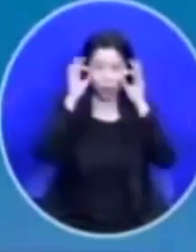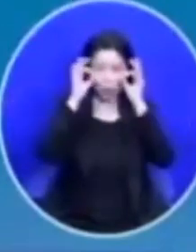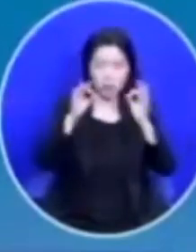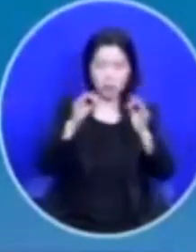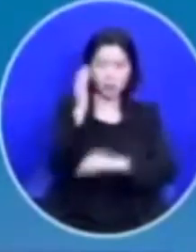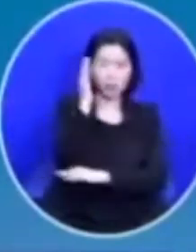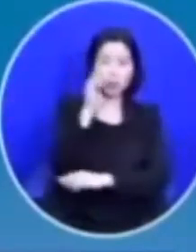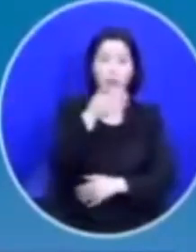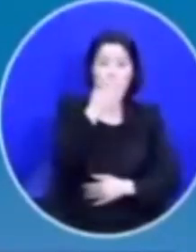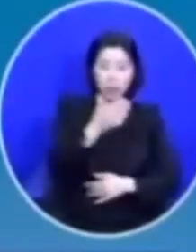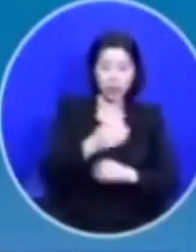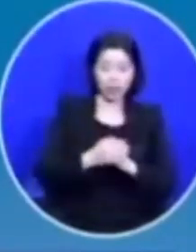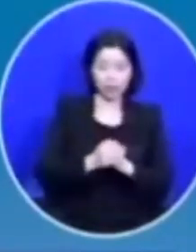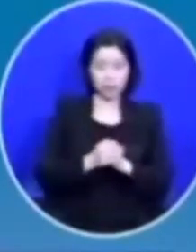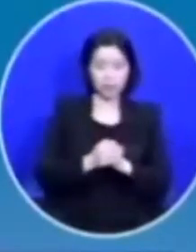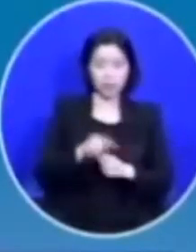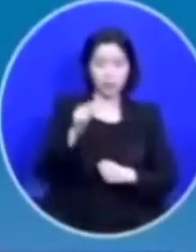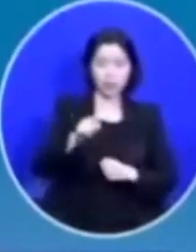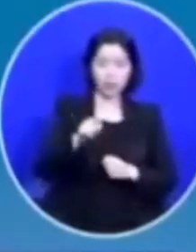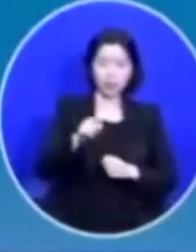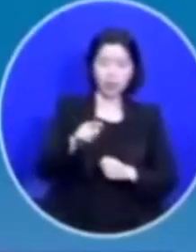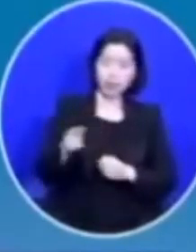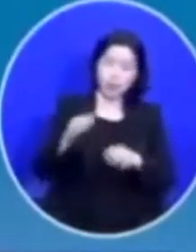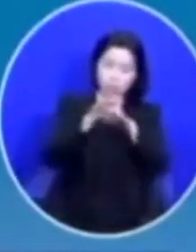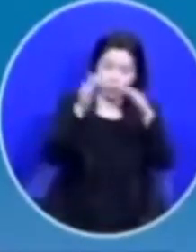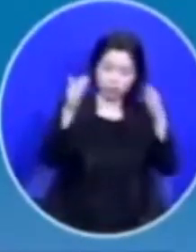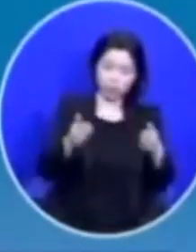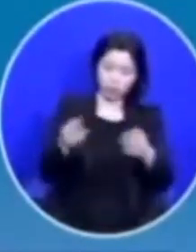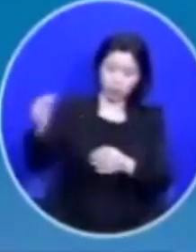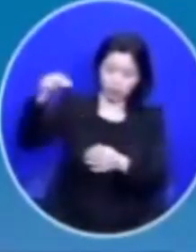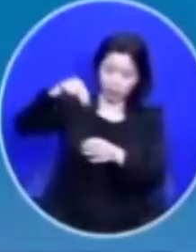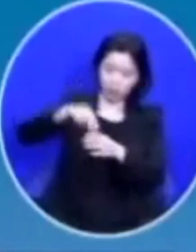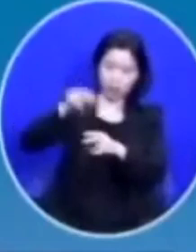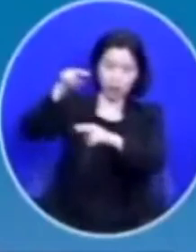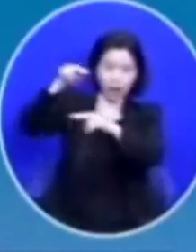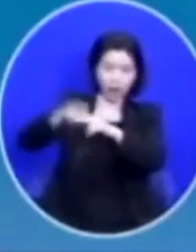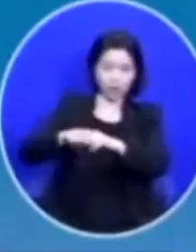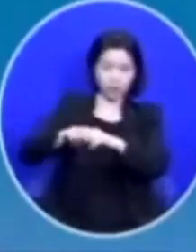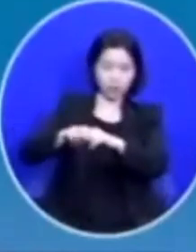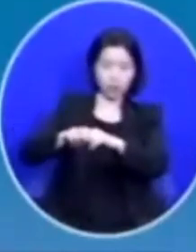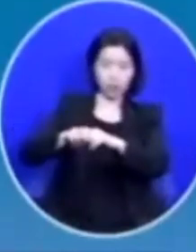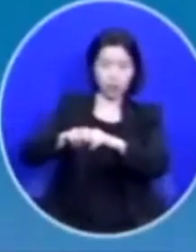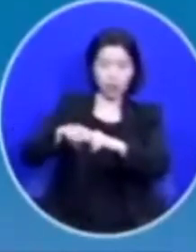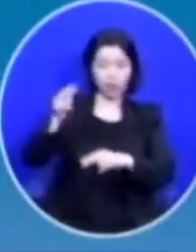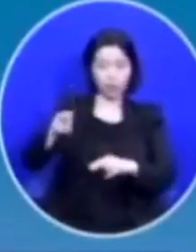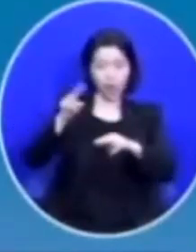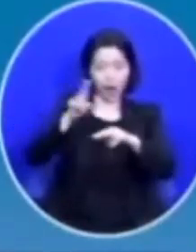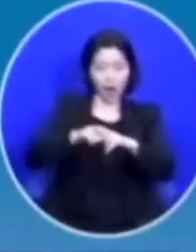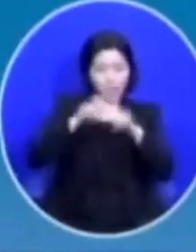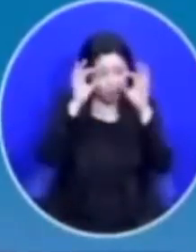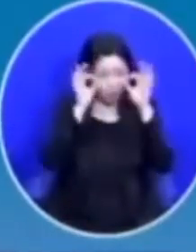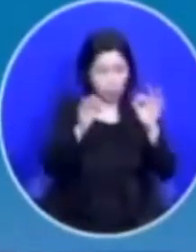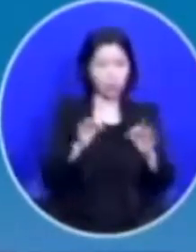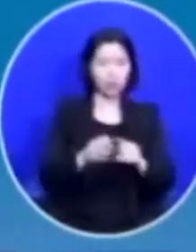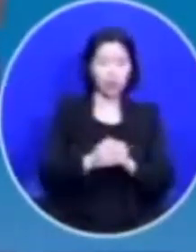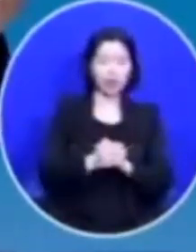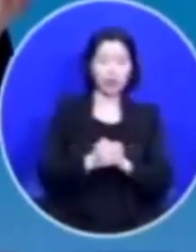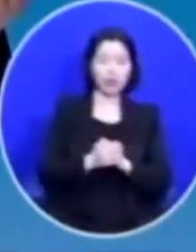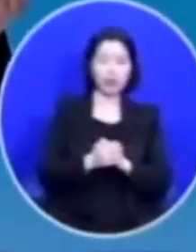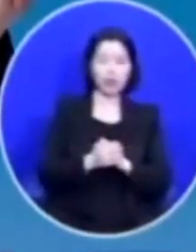할 수 있기 때문에 그 설교 단위의 강사 서게 올라가서 앉았습니다 거기 앉아 보니까